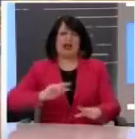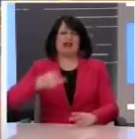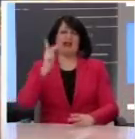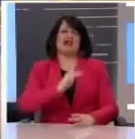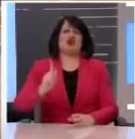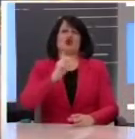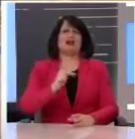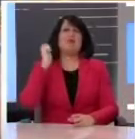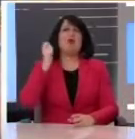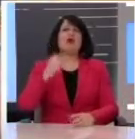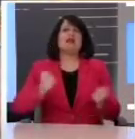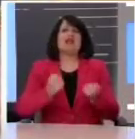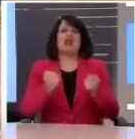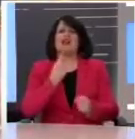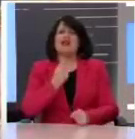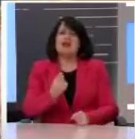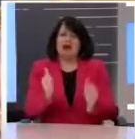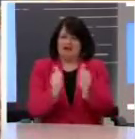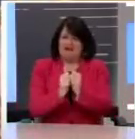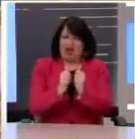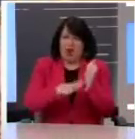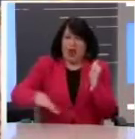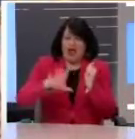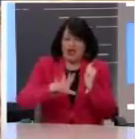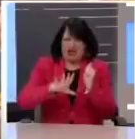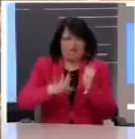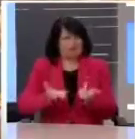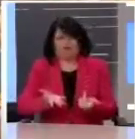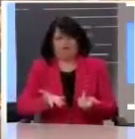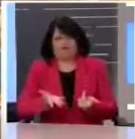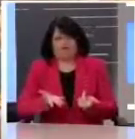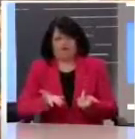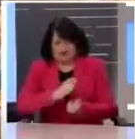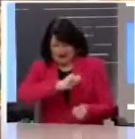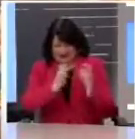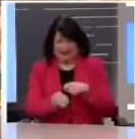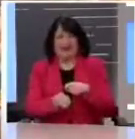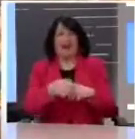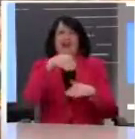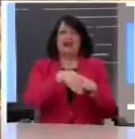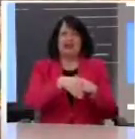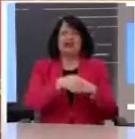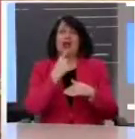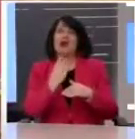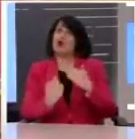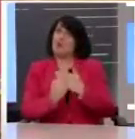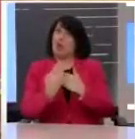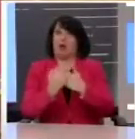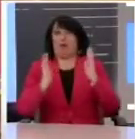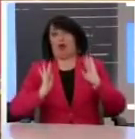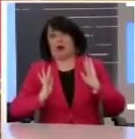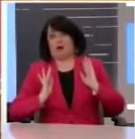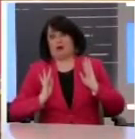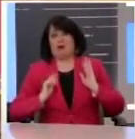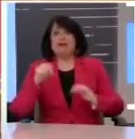πολιτική, χαρακτηρίζοντάς την φιλολαϊκή, που κάνανε τη νύχτα μέρα. Και που σήμερα, όταν